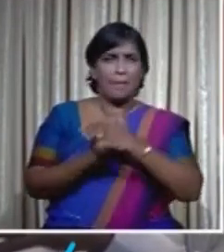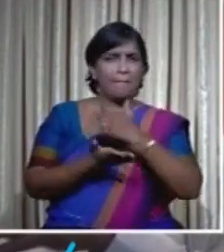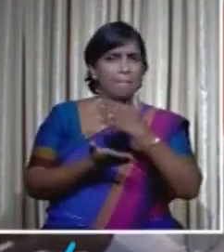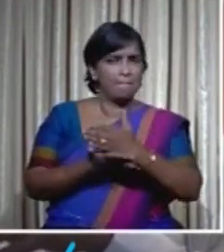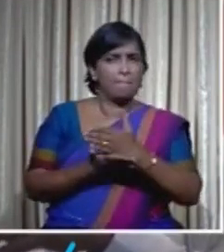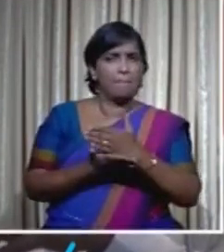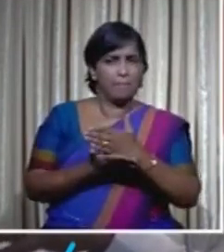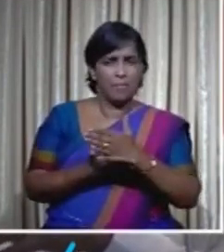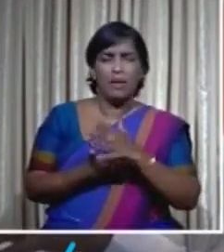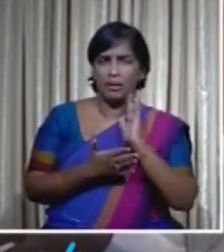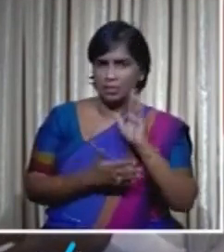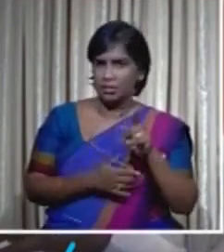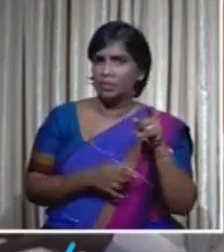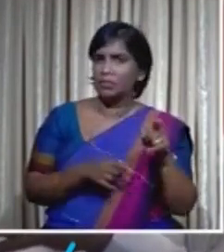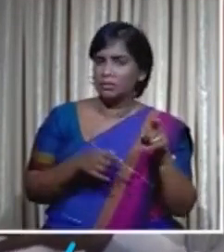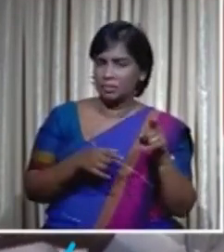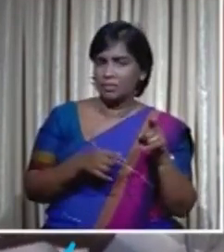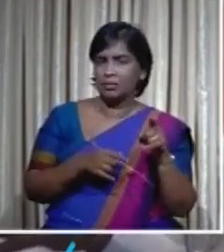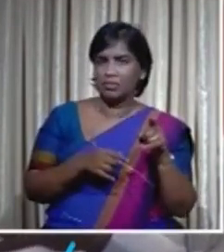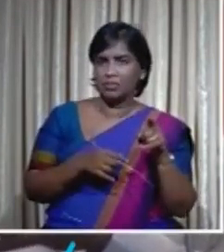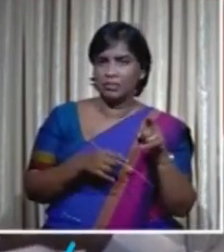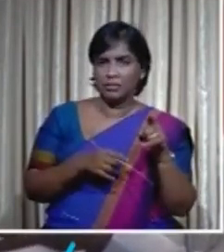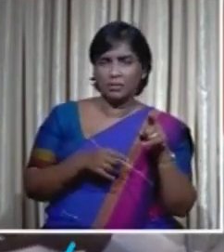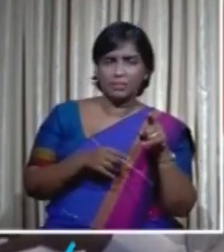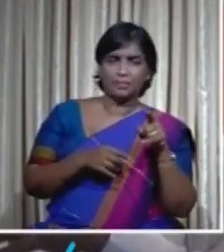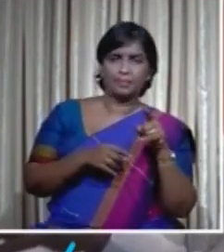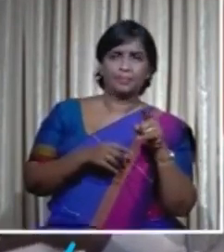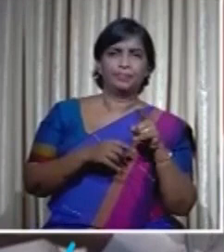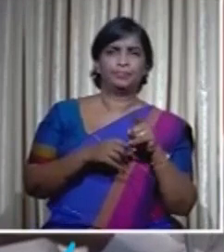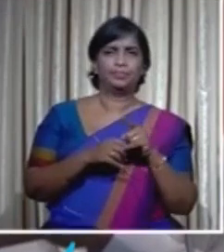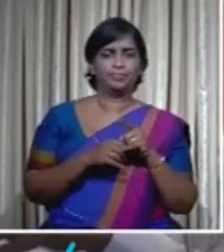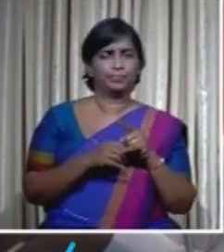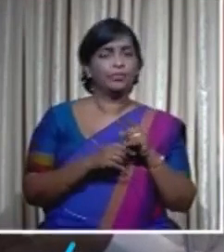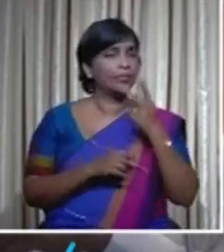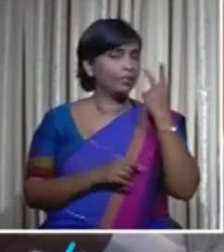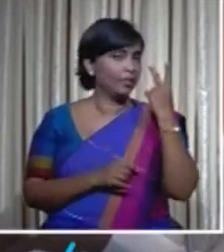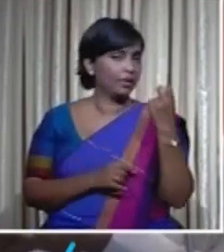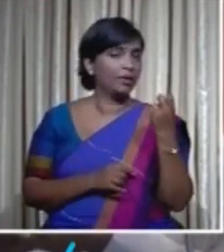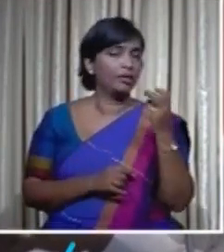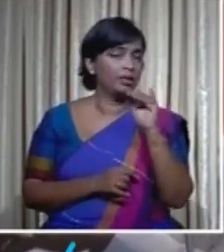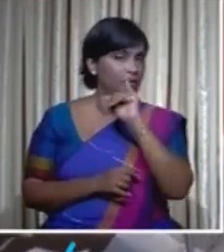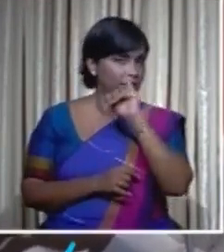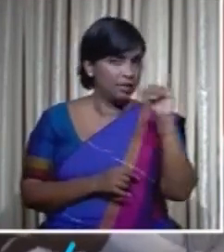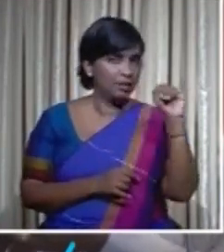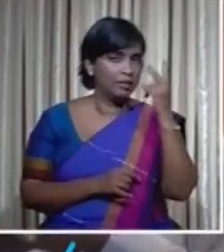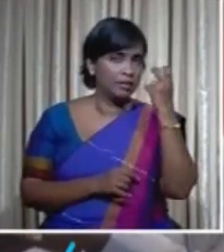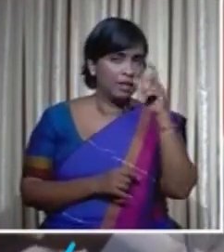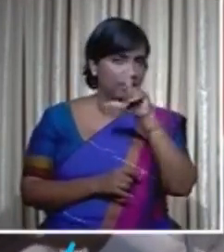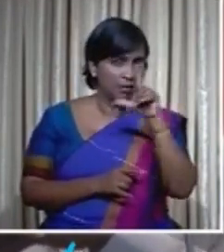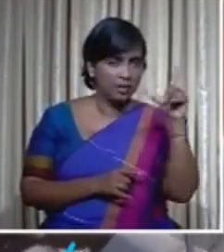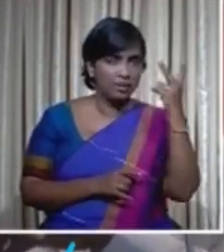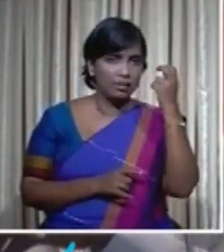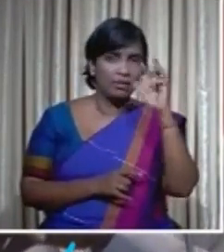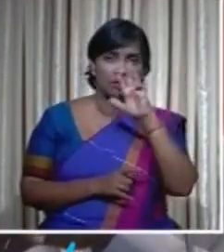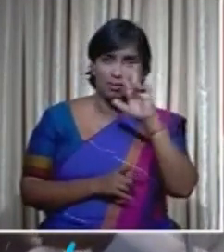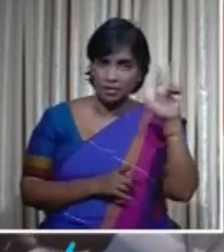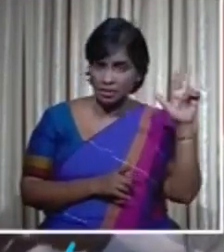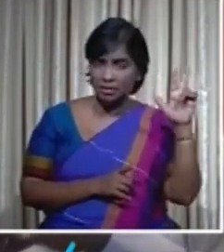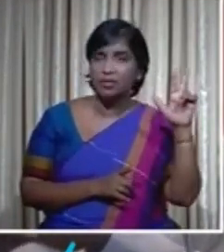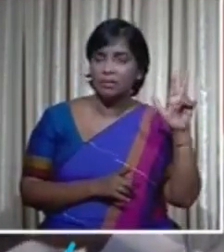பொழுது இந்த நாட்டிலே 16 ஆண்டும் 17 18 ஆண்டிலும் அனுமதிக்கப்பட்டது கோட்டபாய ராஜபக்ச அவர்கள் ஜனாதிபதியாக வந்த